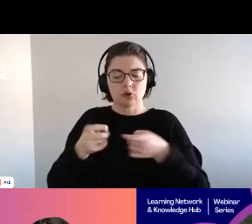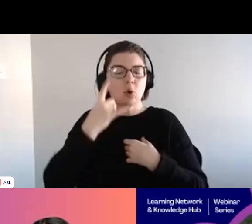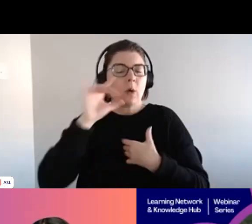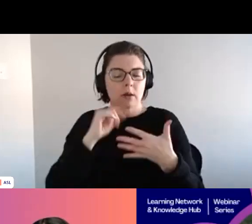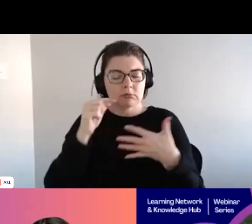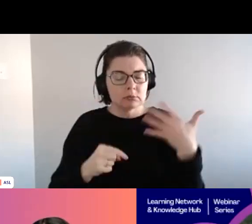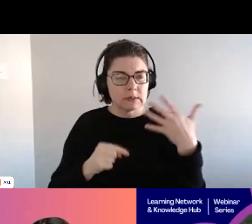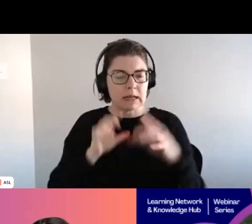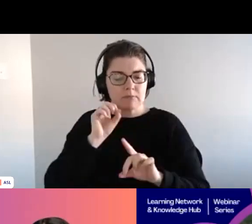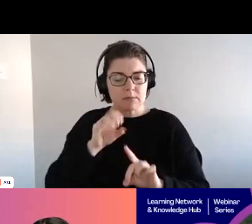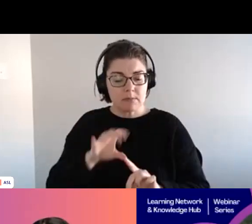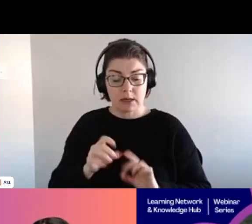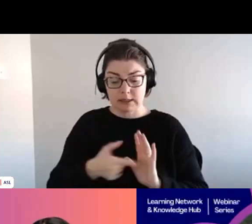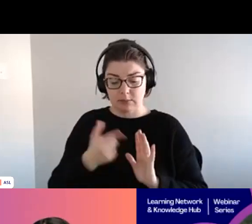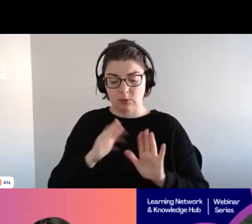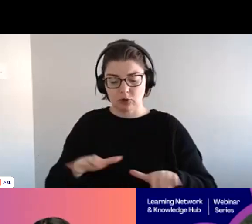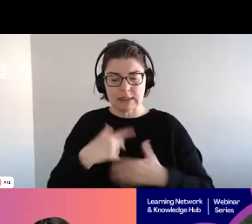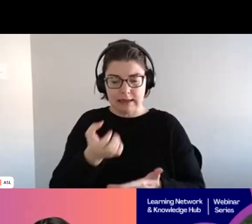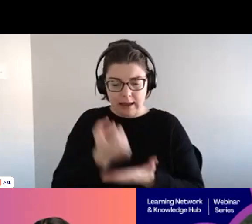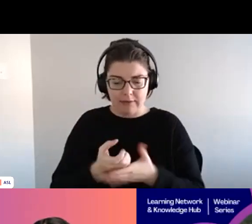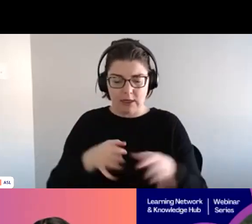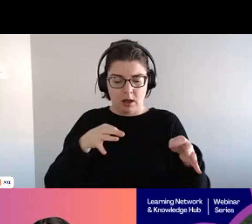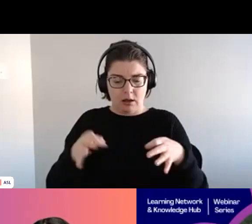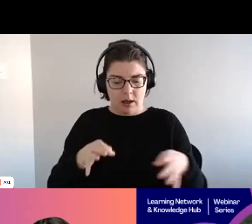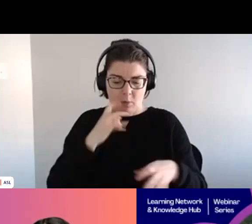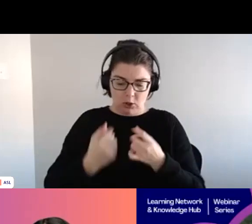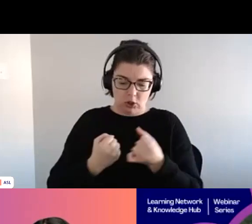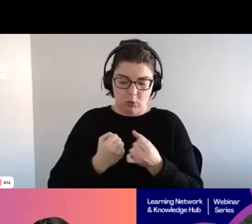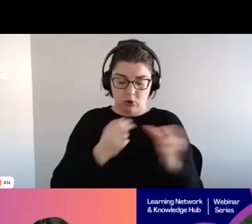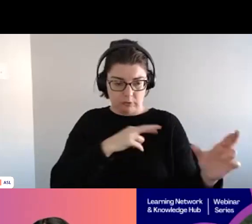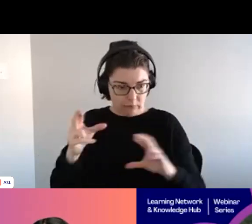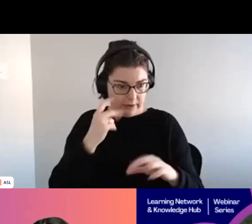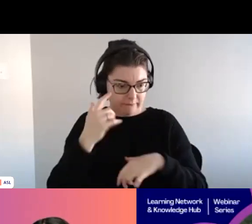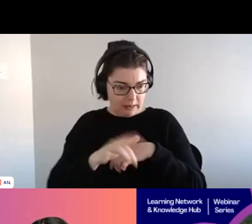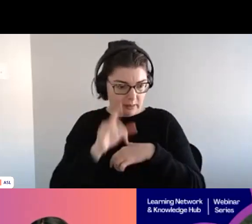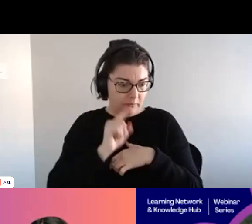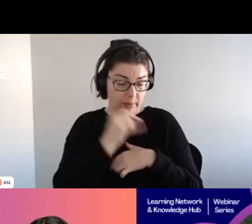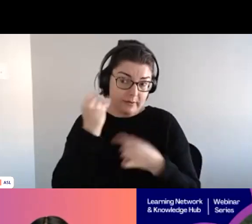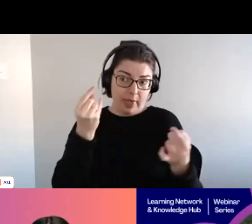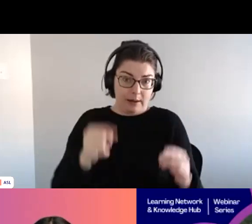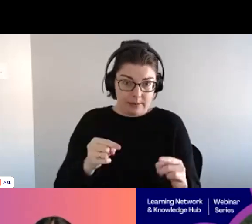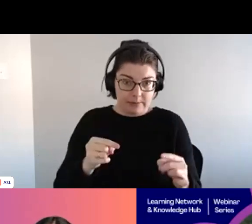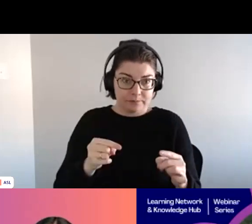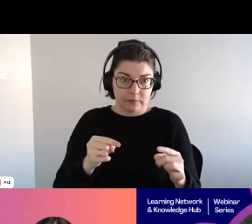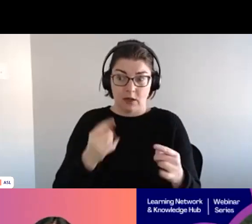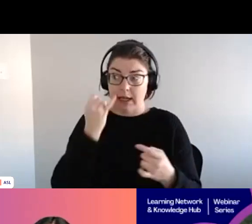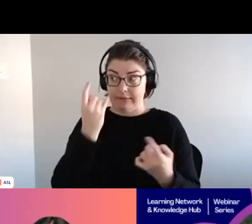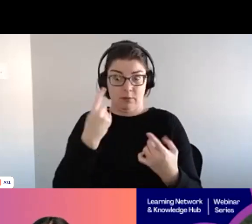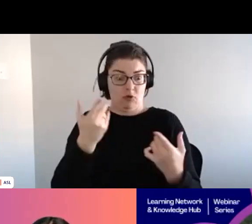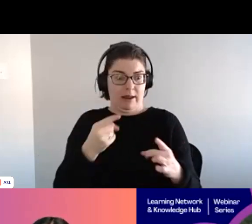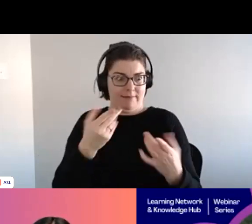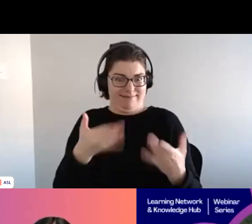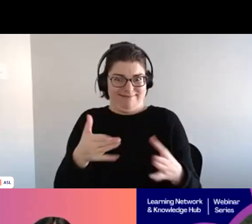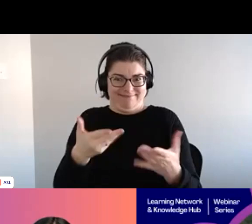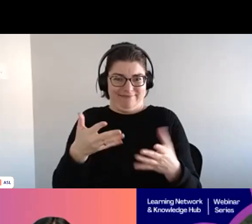choses expliquer de quoi ça allait le contrôle coercitif par exemple et les enfants parfois ne savent pas quelles appuis